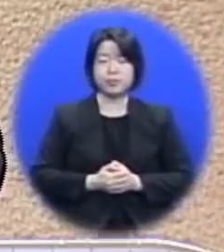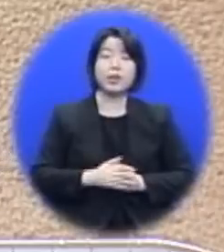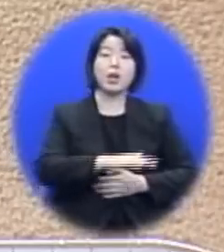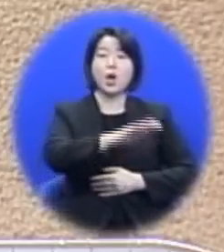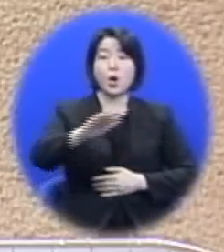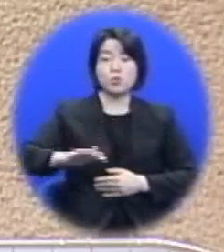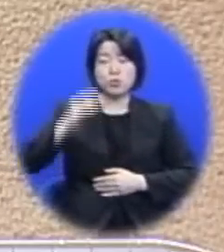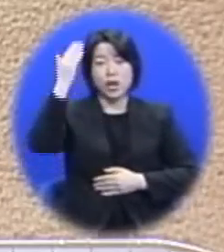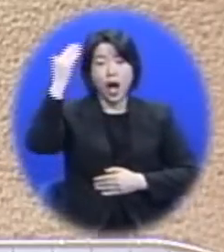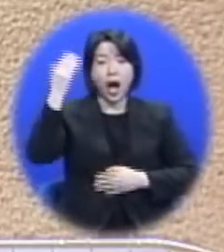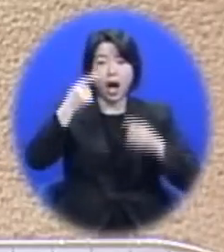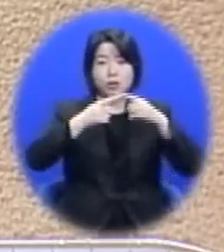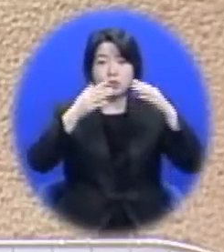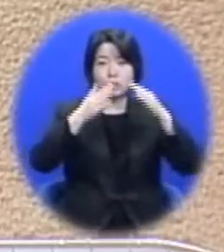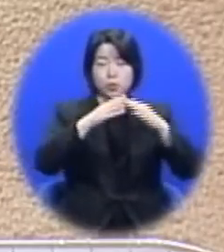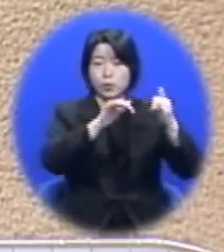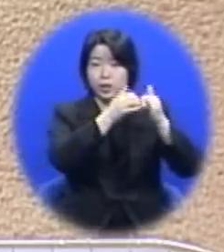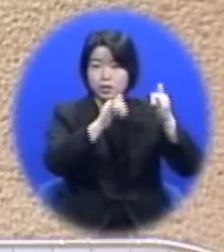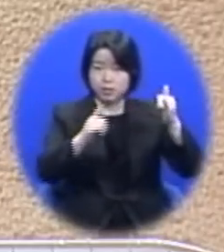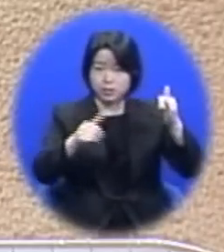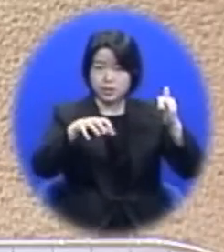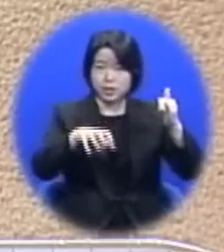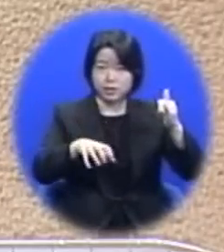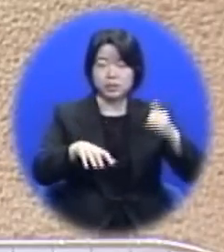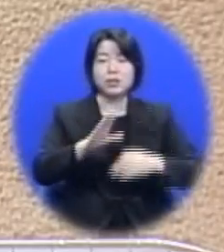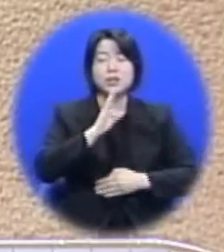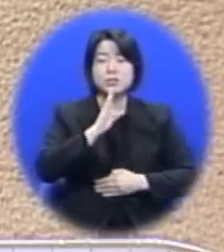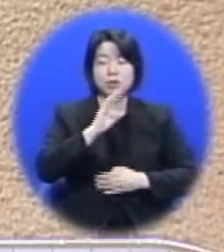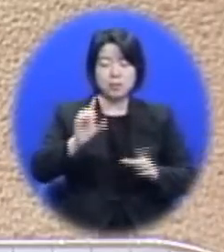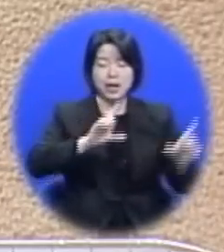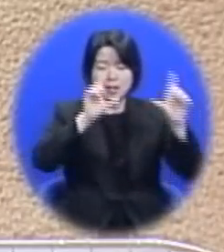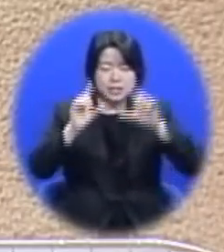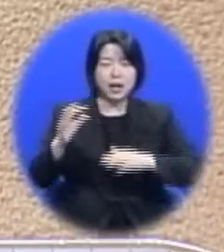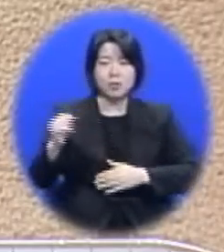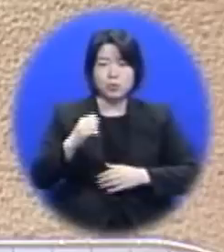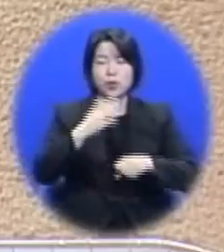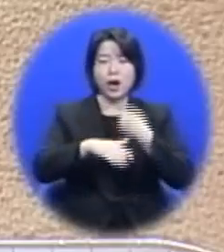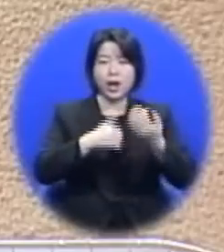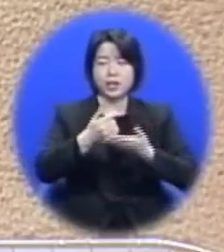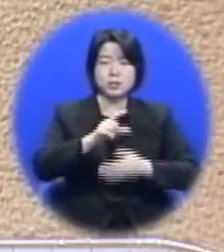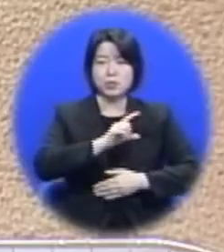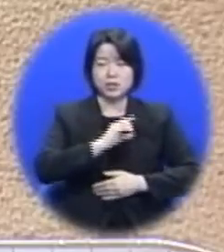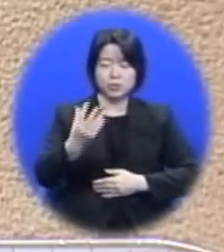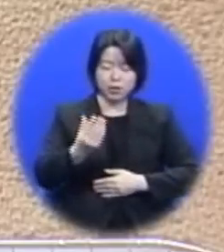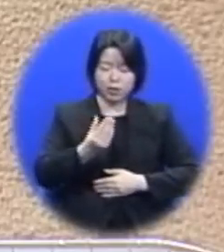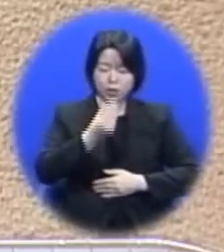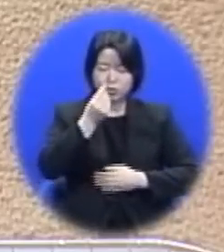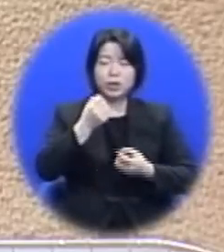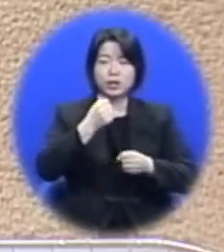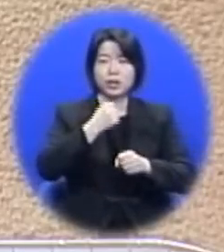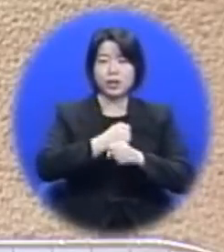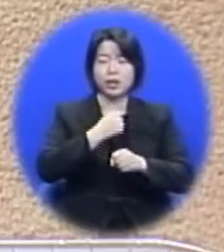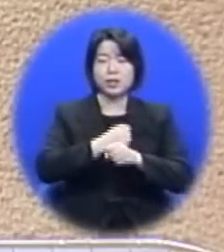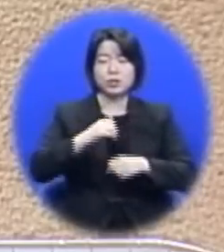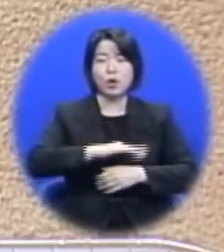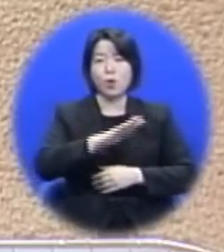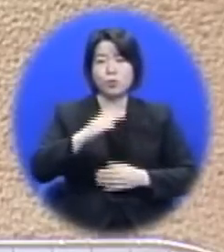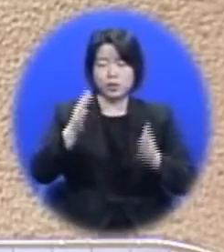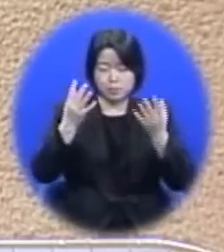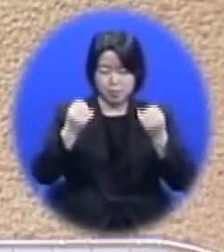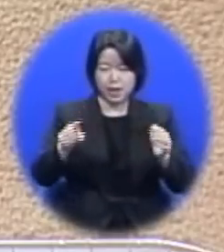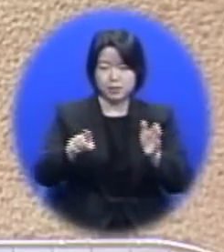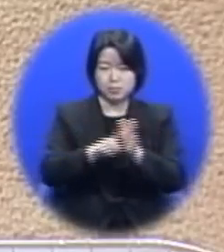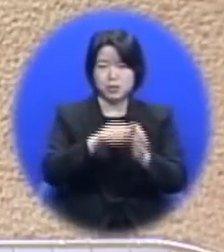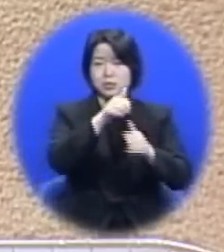우리 한국 교회사에는 정말 삶으로 하나님의 이름을 거룩하게 했던 많은 우리의 믿음의